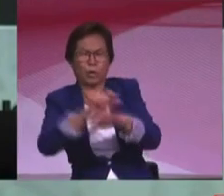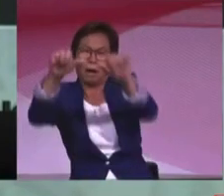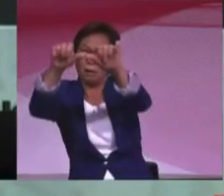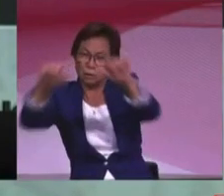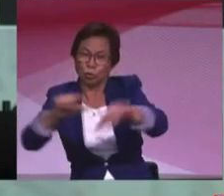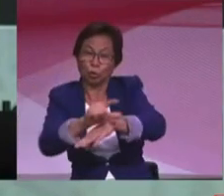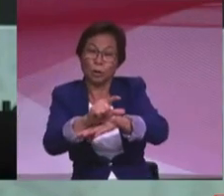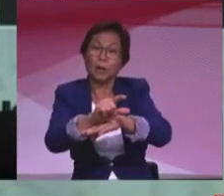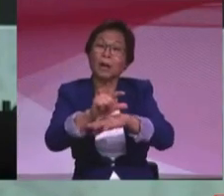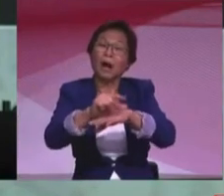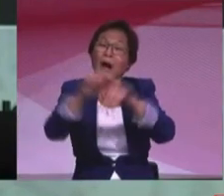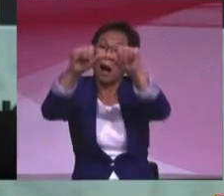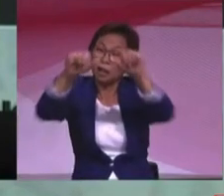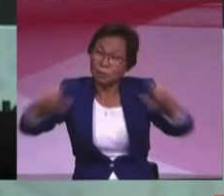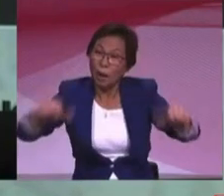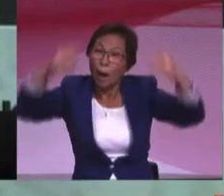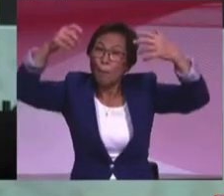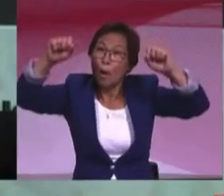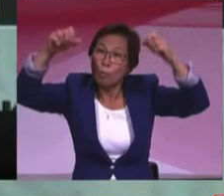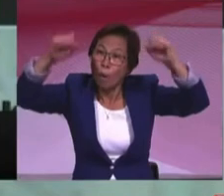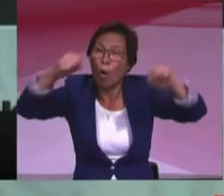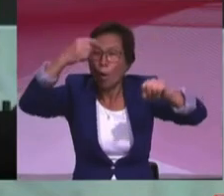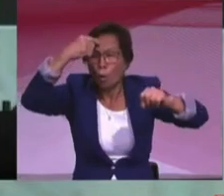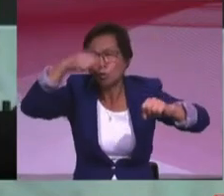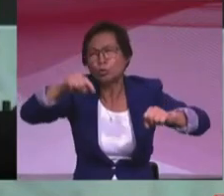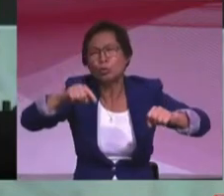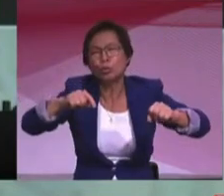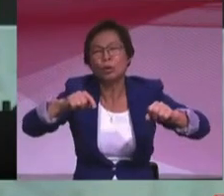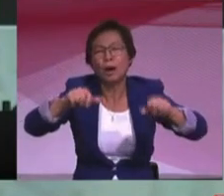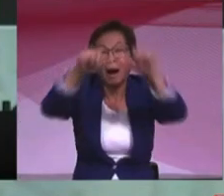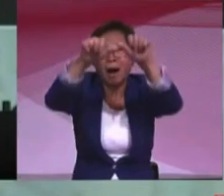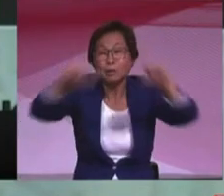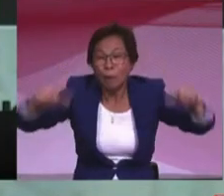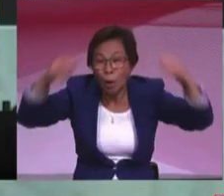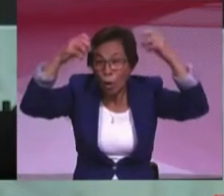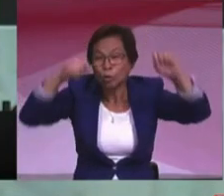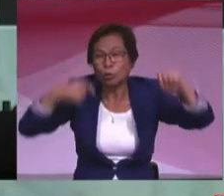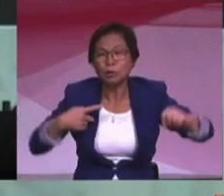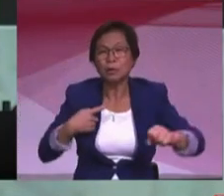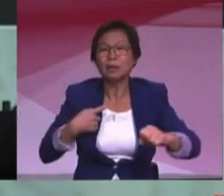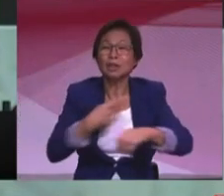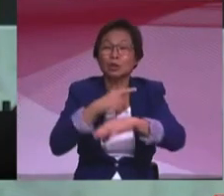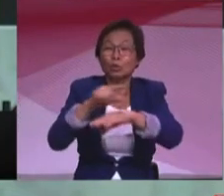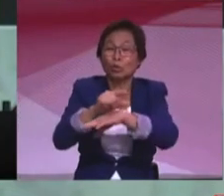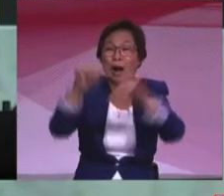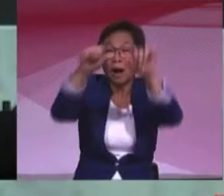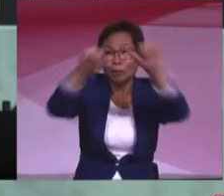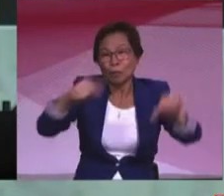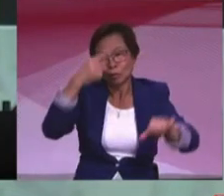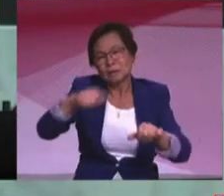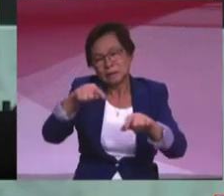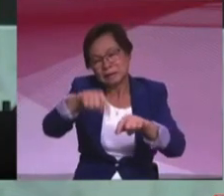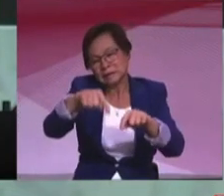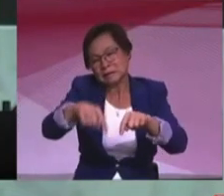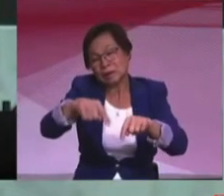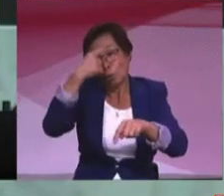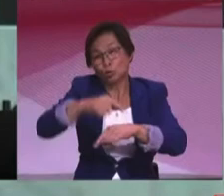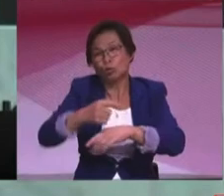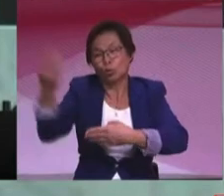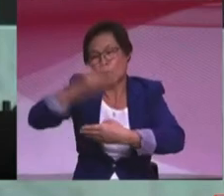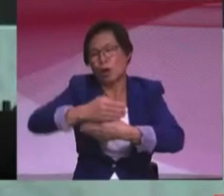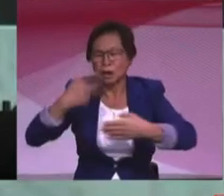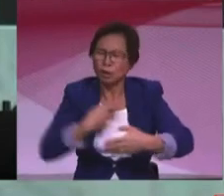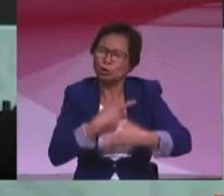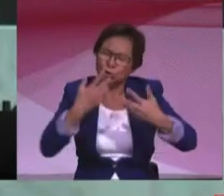asrama, majikan dan sebagainya untuk kita menggunakan sebagai tempat kuarantin. Dan kita dah